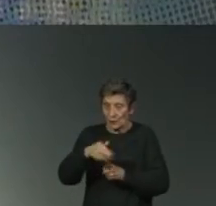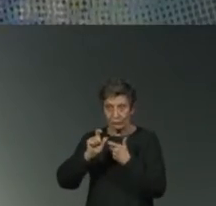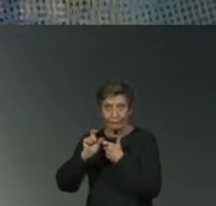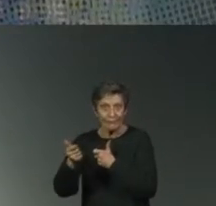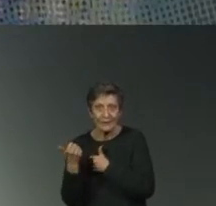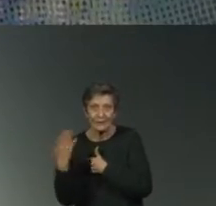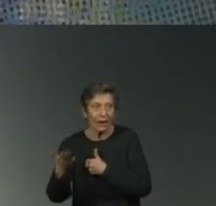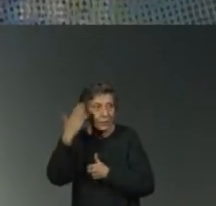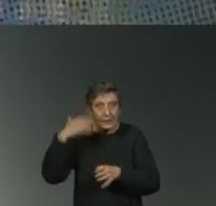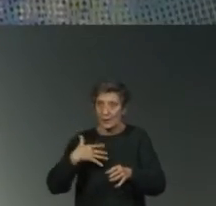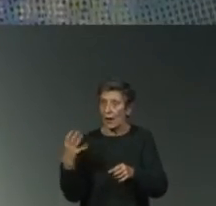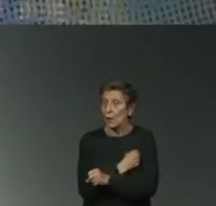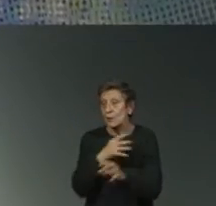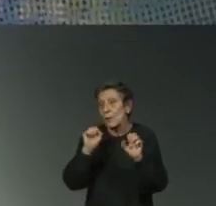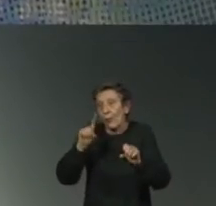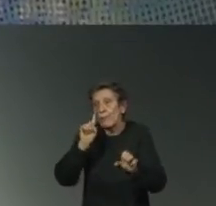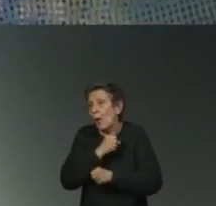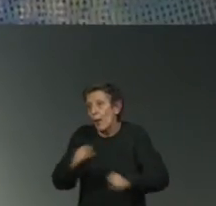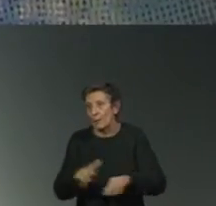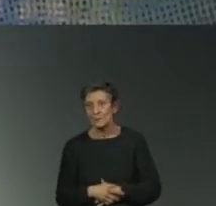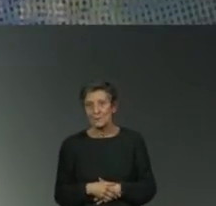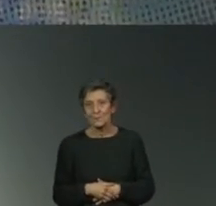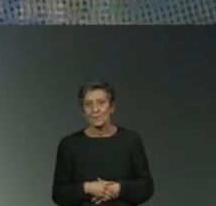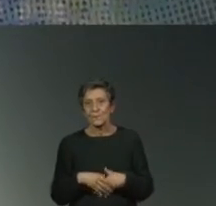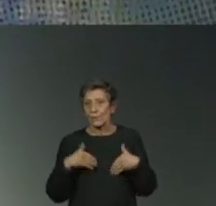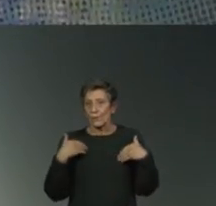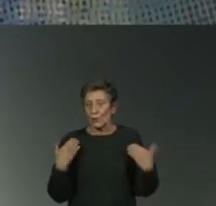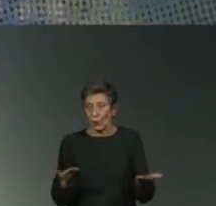je réussis, ça peut être extraordinaire. Et donc, ce livre-là,